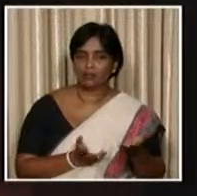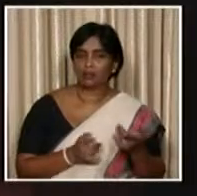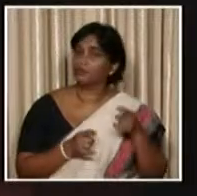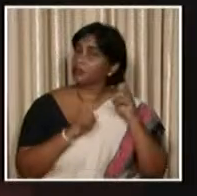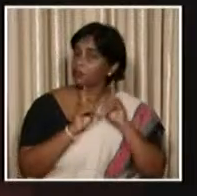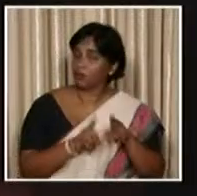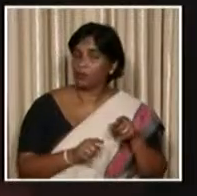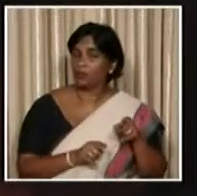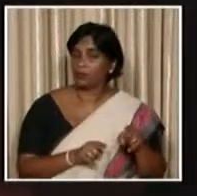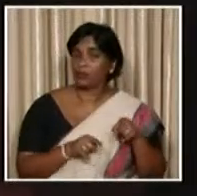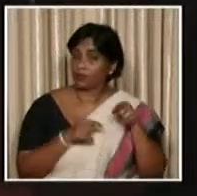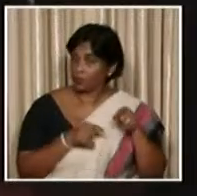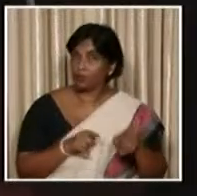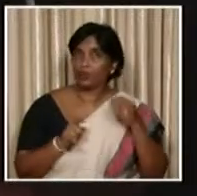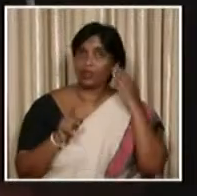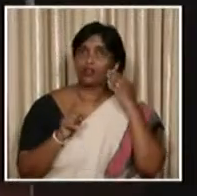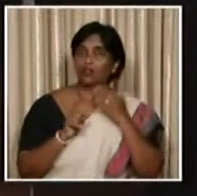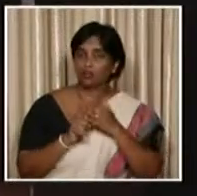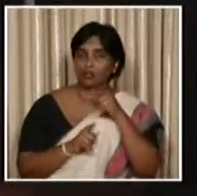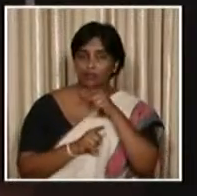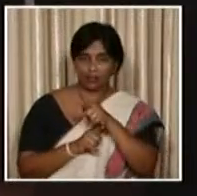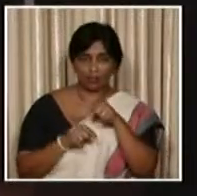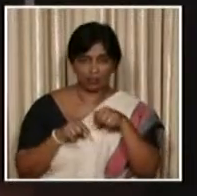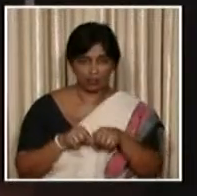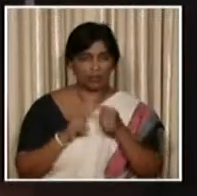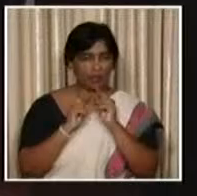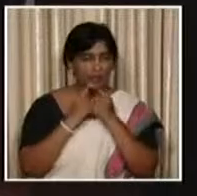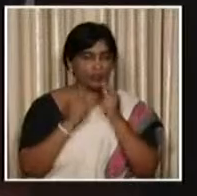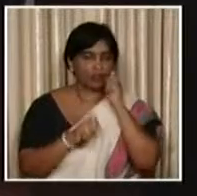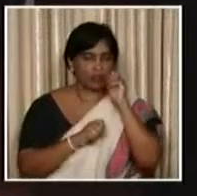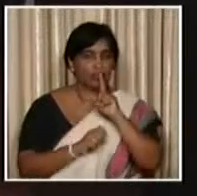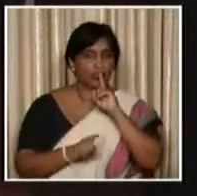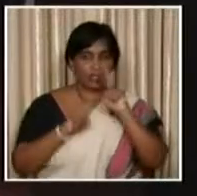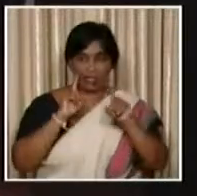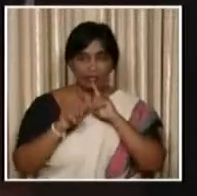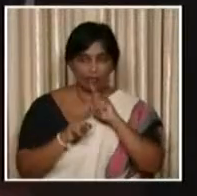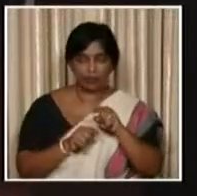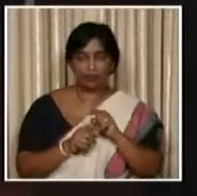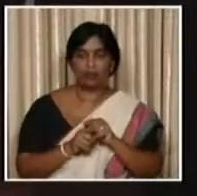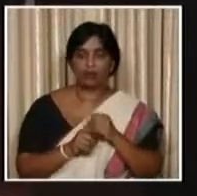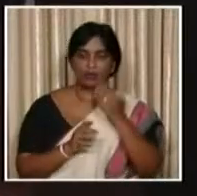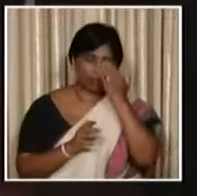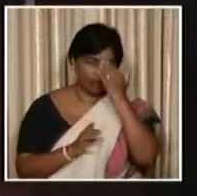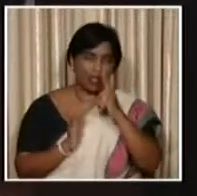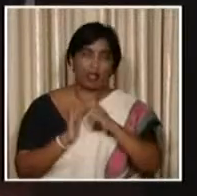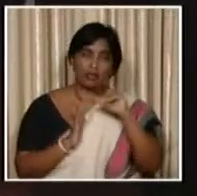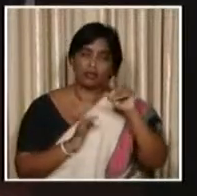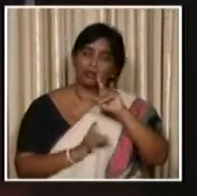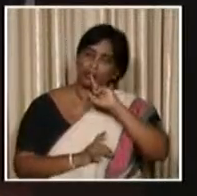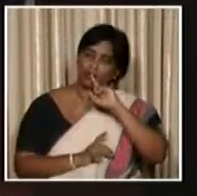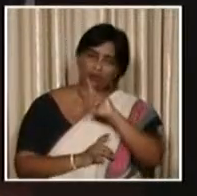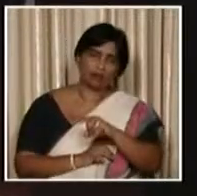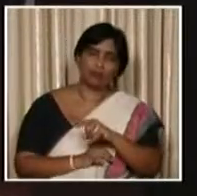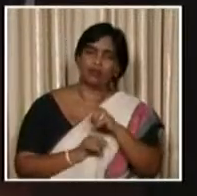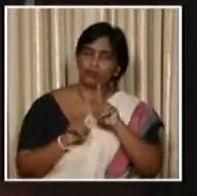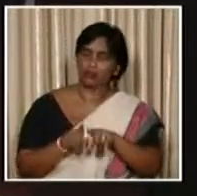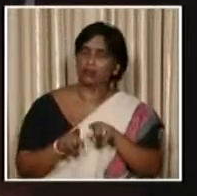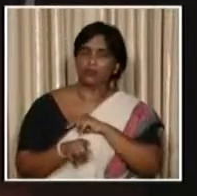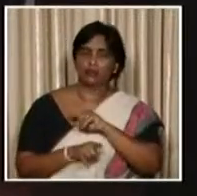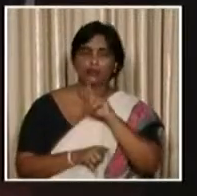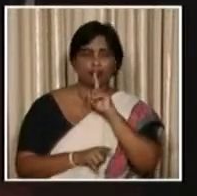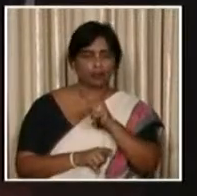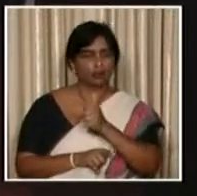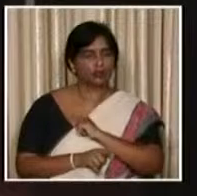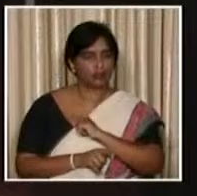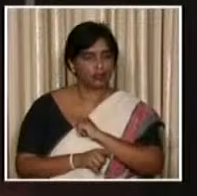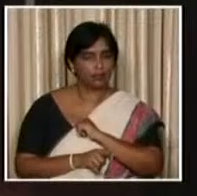එතකොට මේක පිළිබඳව ඔබතුමා දැන් විවිධ පුද්ගලින්ට කතා කරනවා කියවනේ. කරුණාකරලා ICC එකට කතා කරන්න. ඒ වගේ මම ඔබතුමාගෙන් අහන්න